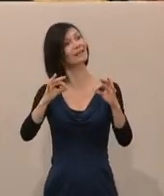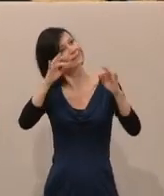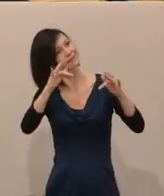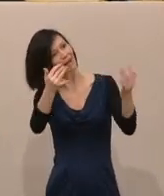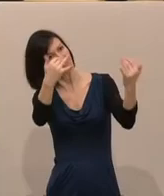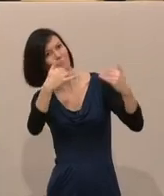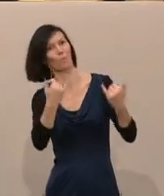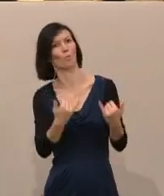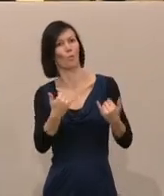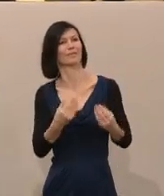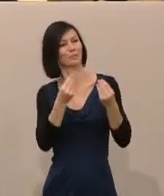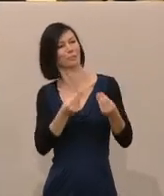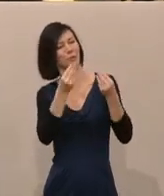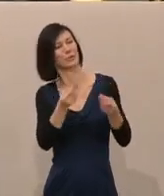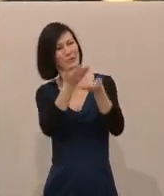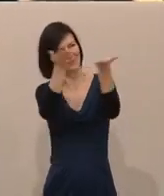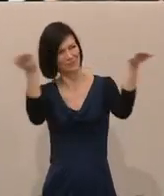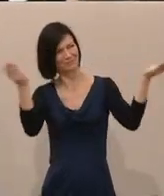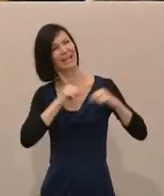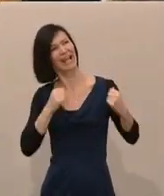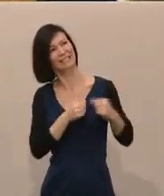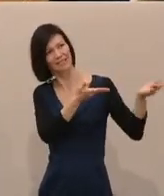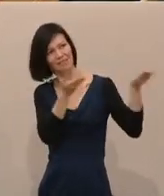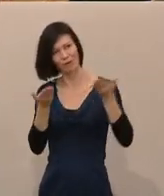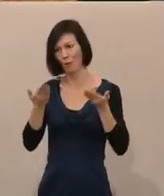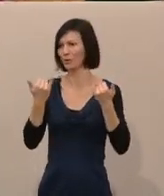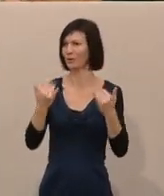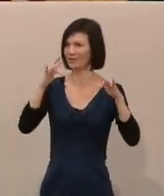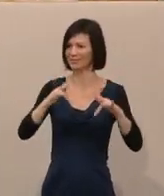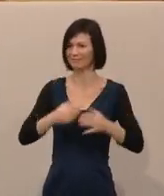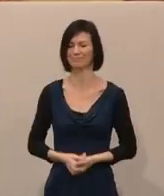reicher und Arme und Ausländer wären nach dieser Regierungspolitik benachteiligt.